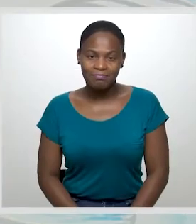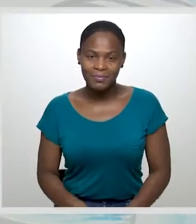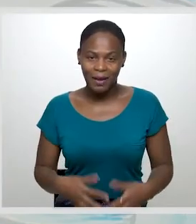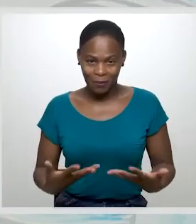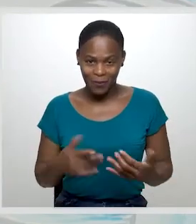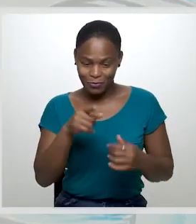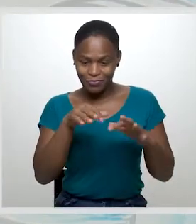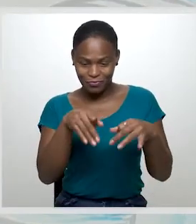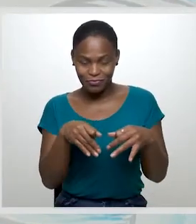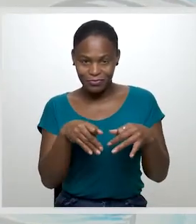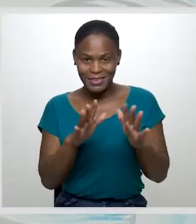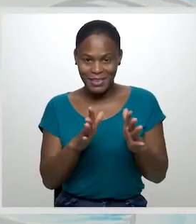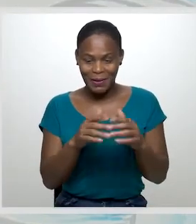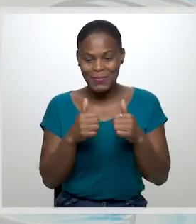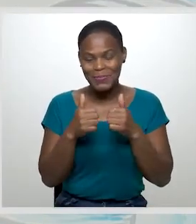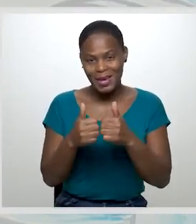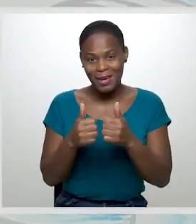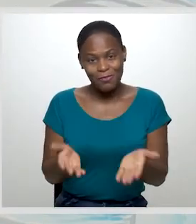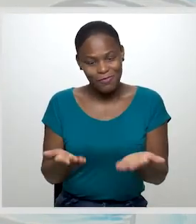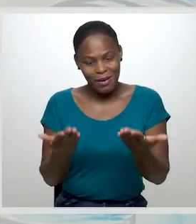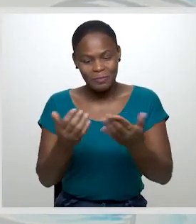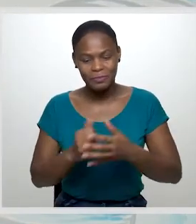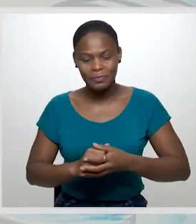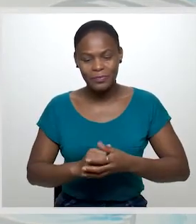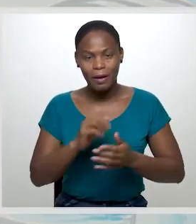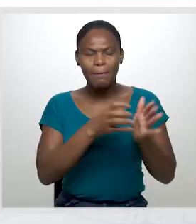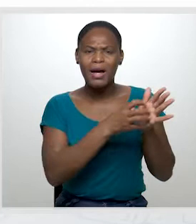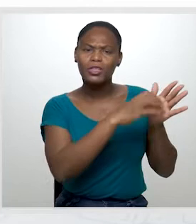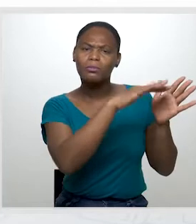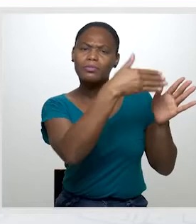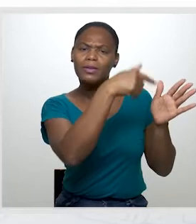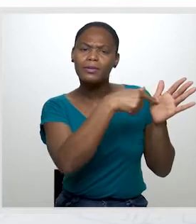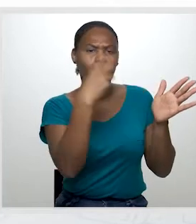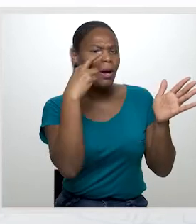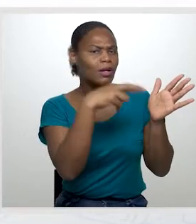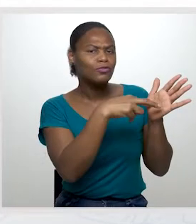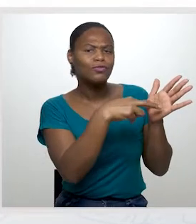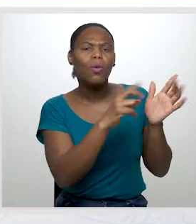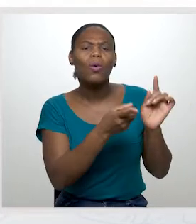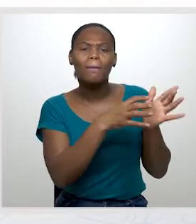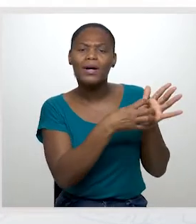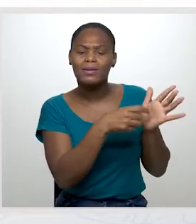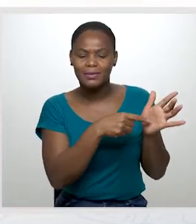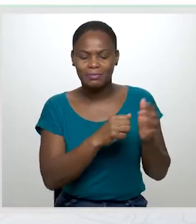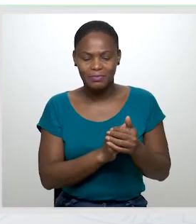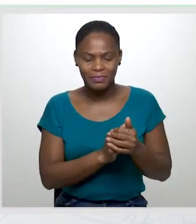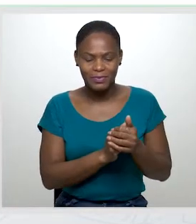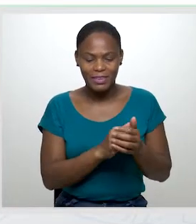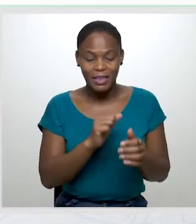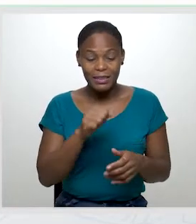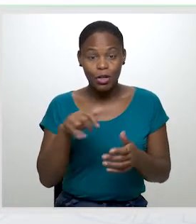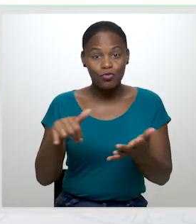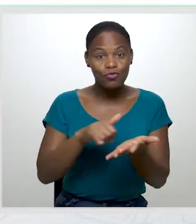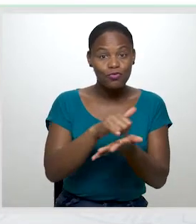Ça y est, tu as terminé? Très bien. Alors, on y va. Première image, qu'est-ce que tu as? Un avion.